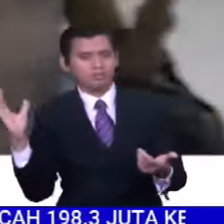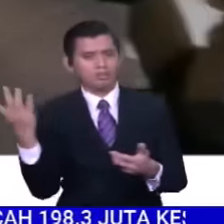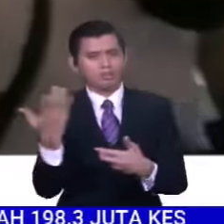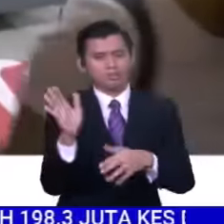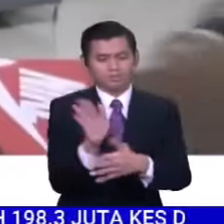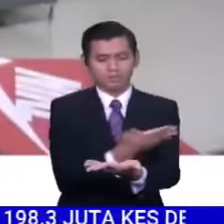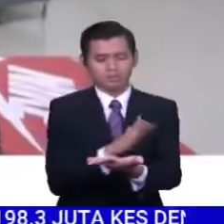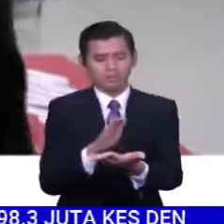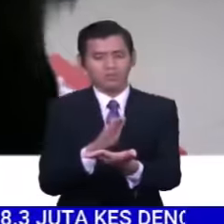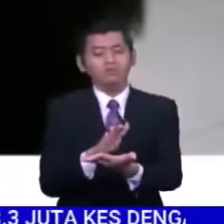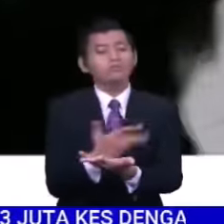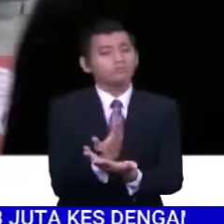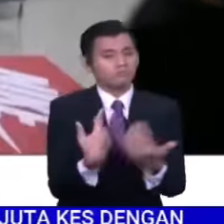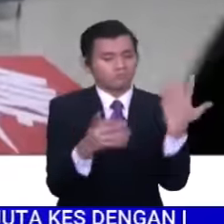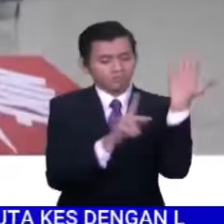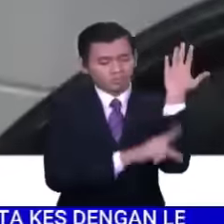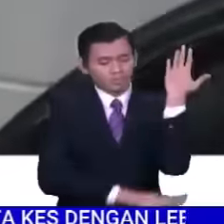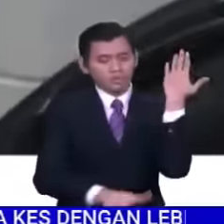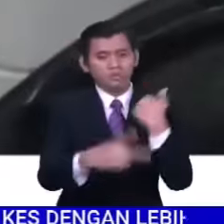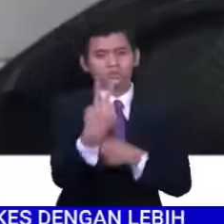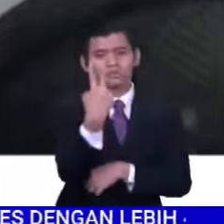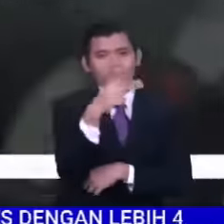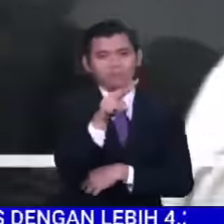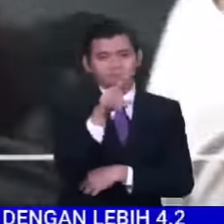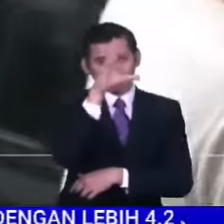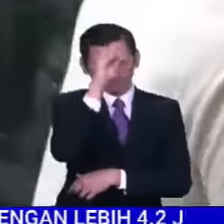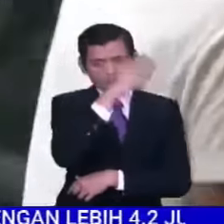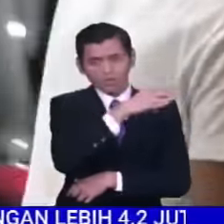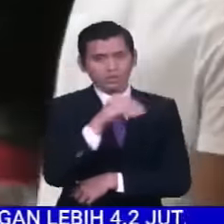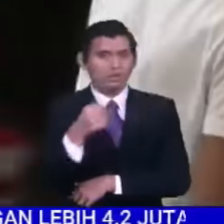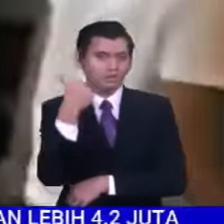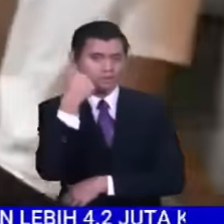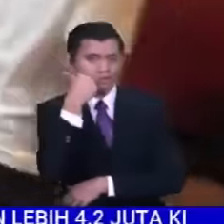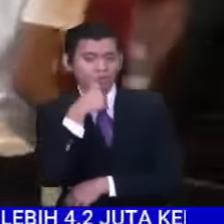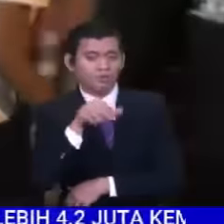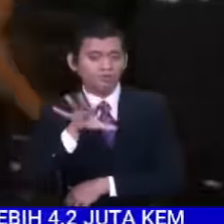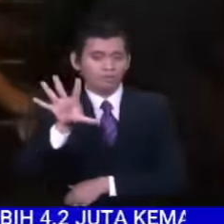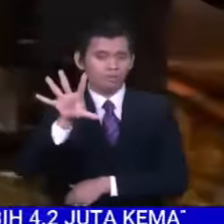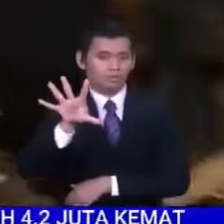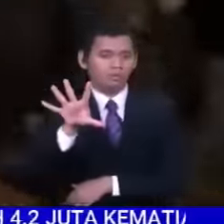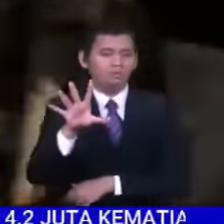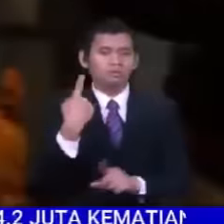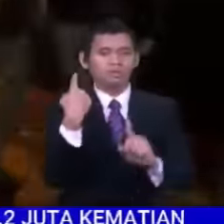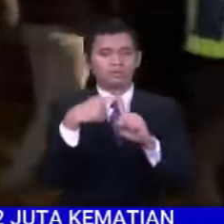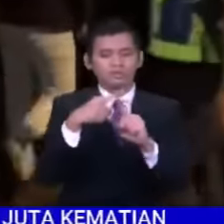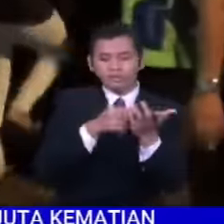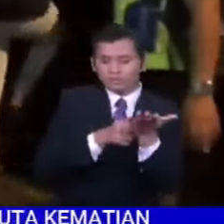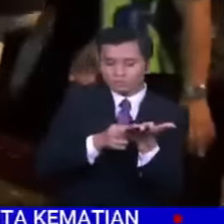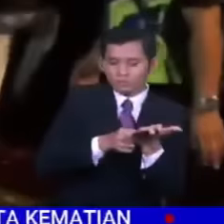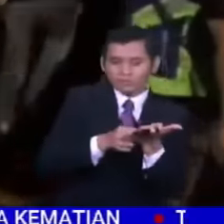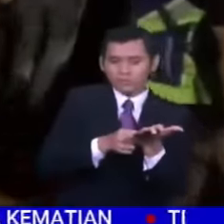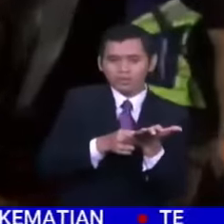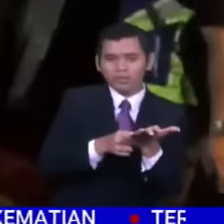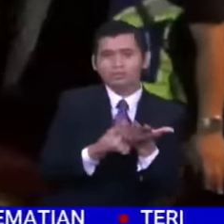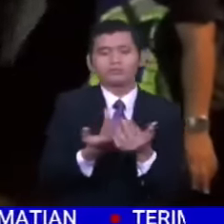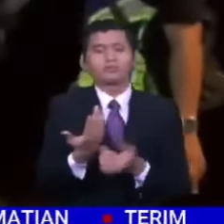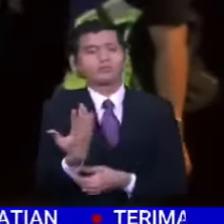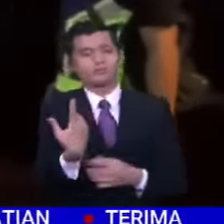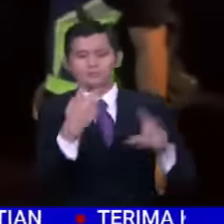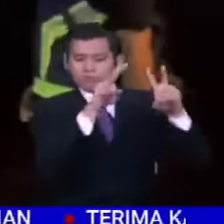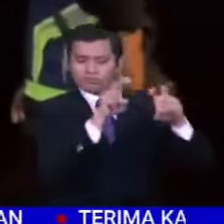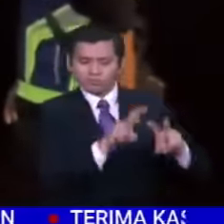kencing mendapati 12 lelaki dan 5 wanita positif dadah jenis metamfetamin. Kes disiasat mengikut